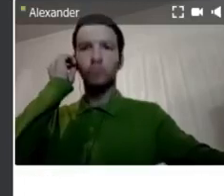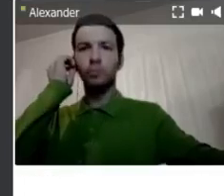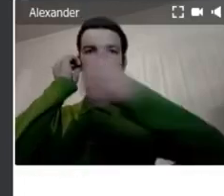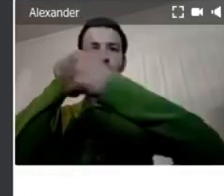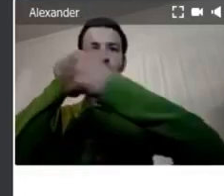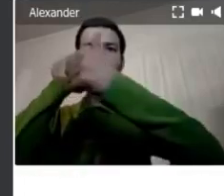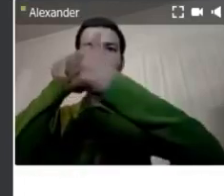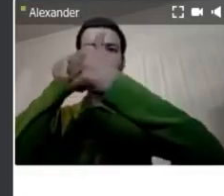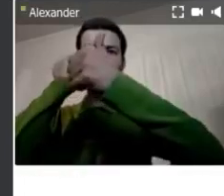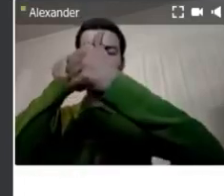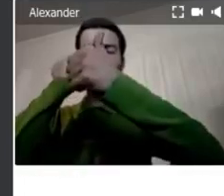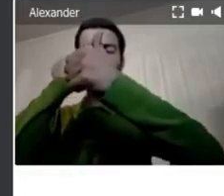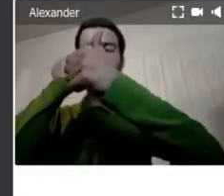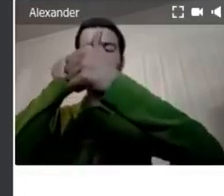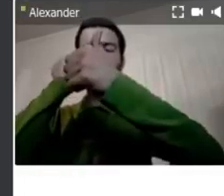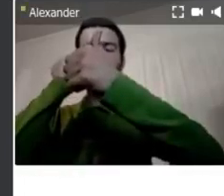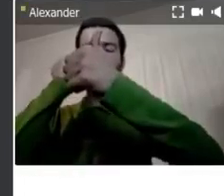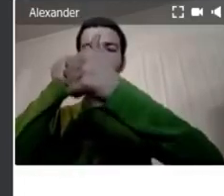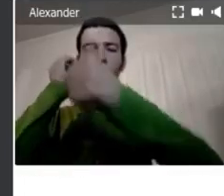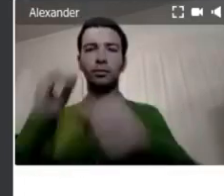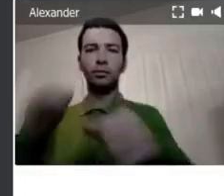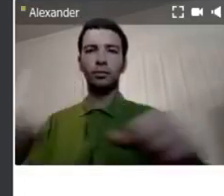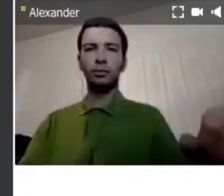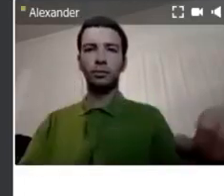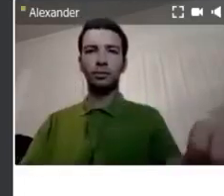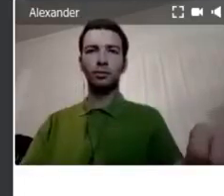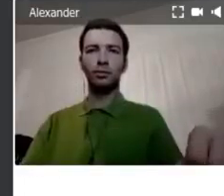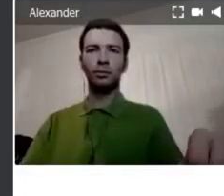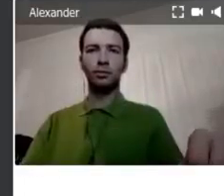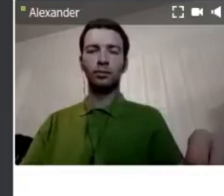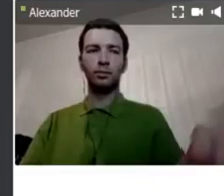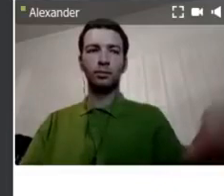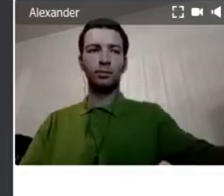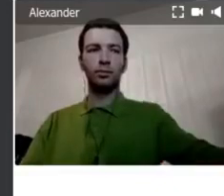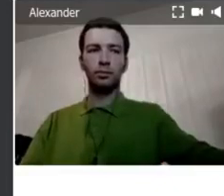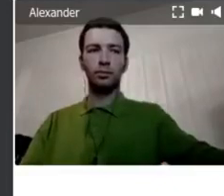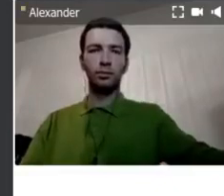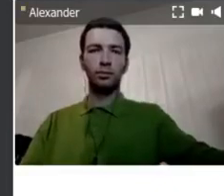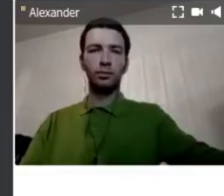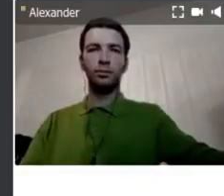еще раз слышно? Большое спасибо Марку за то, что